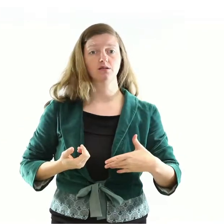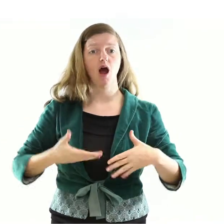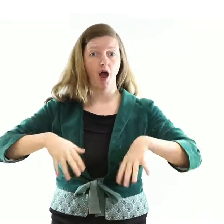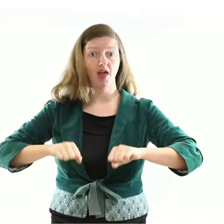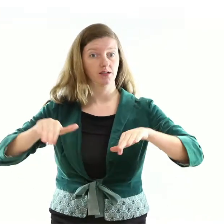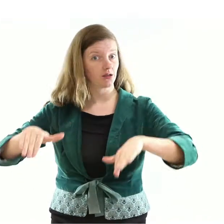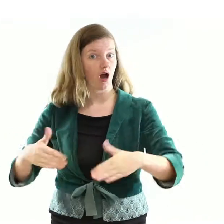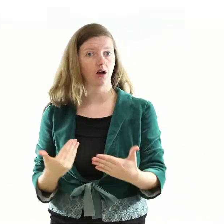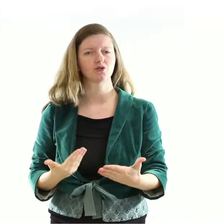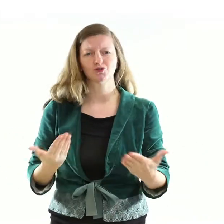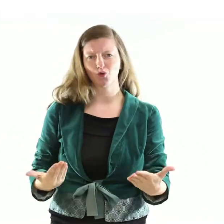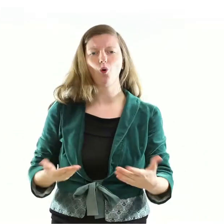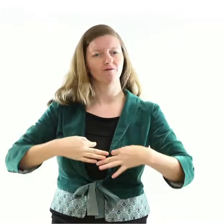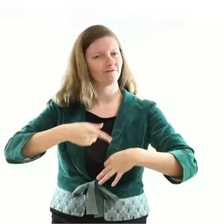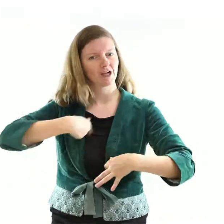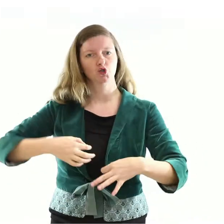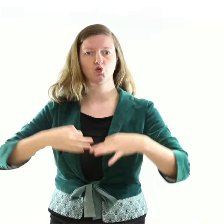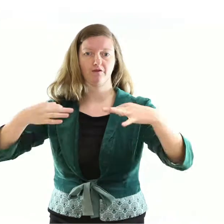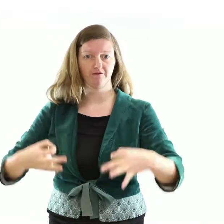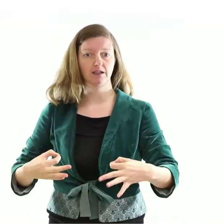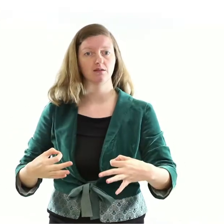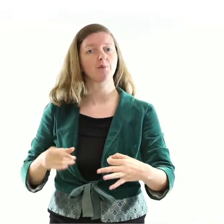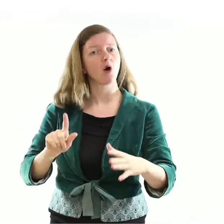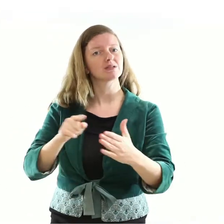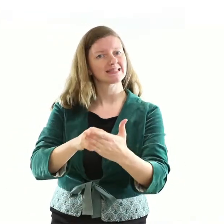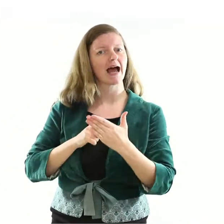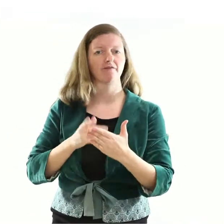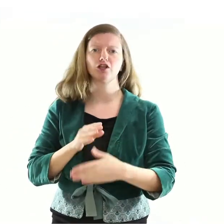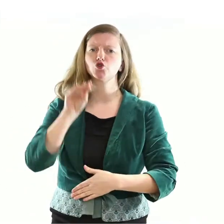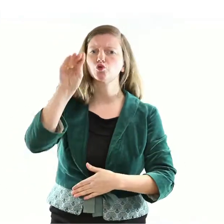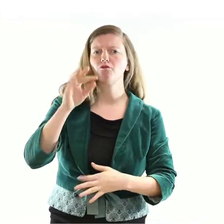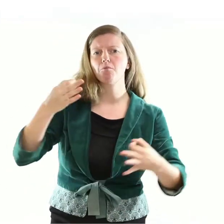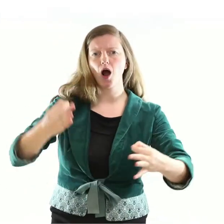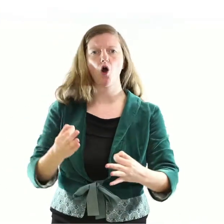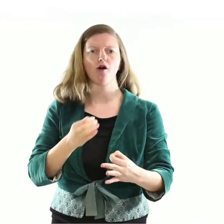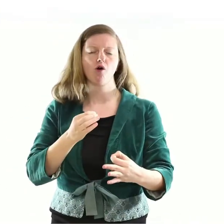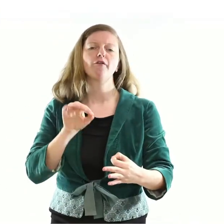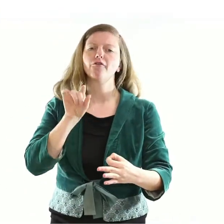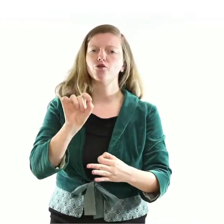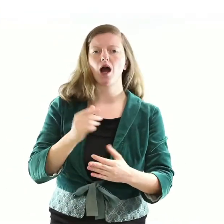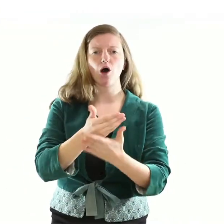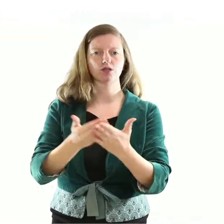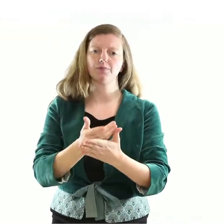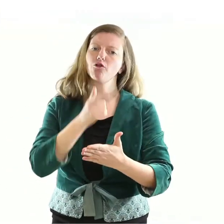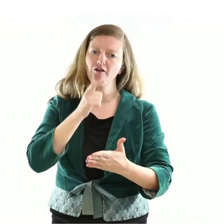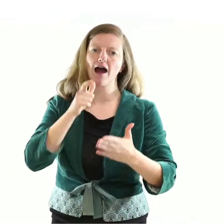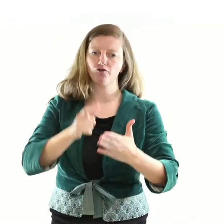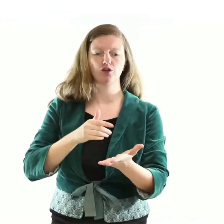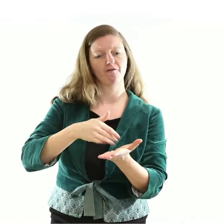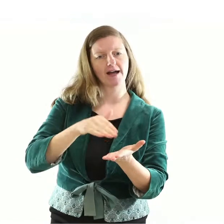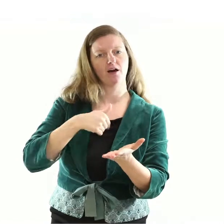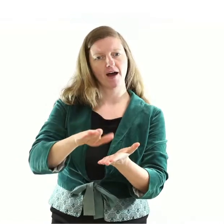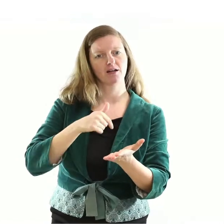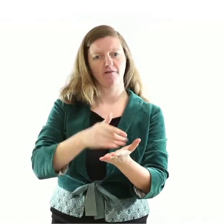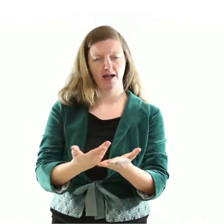Und das macht uns zufrieden, aber zeigt auch, dass wir für die Zukunft hier noch eine Verantwortung wahrnehmen müssen, die auch für die